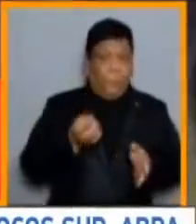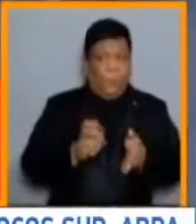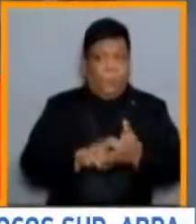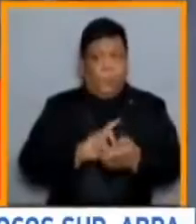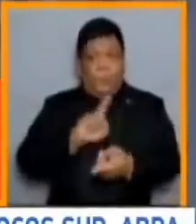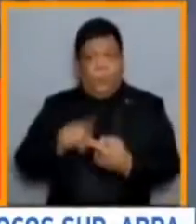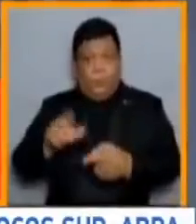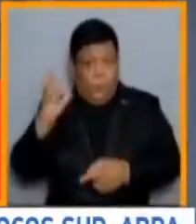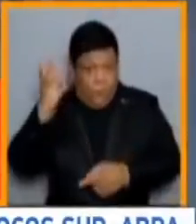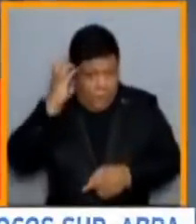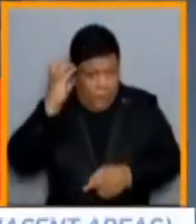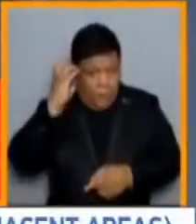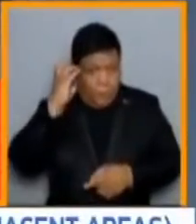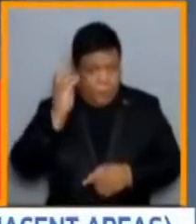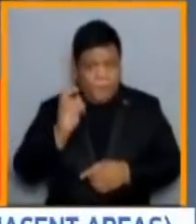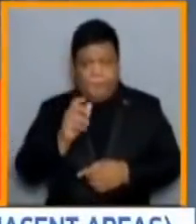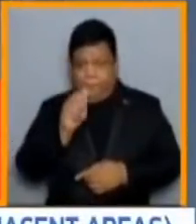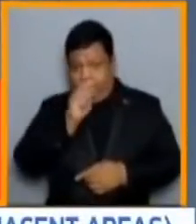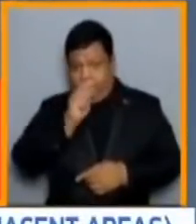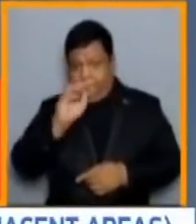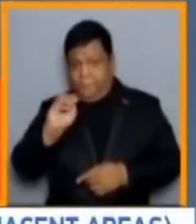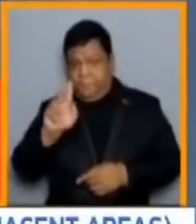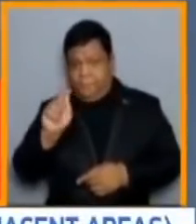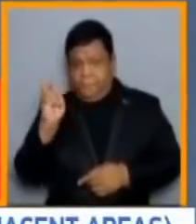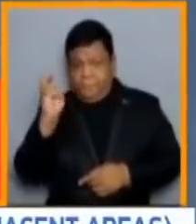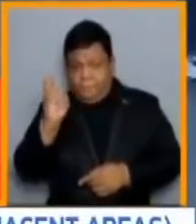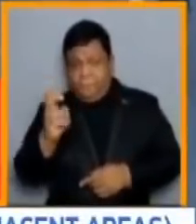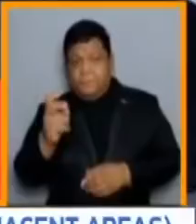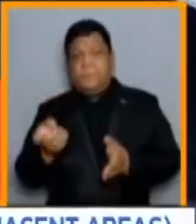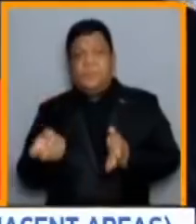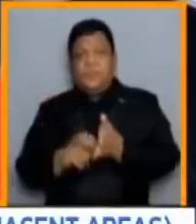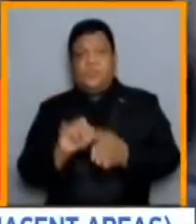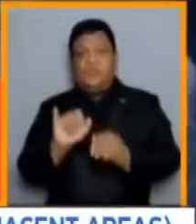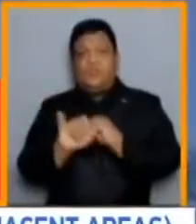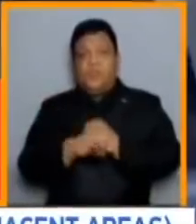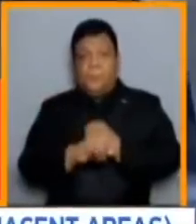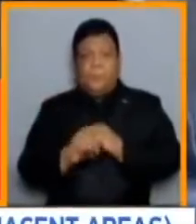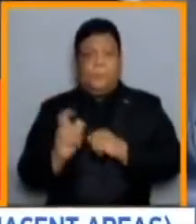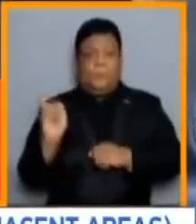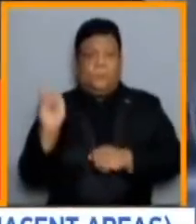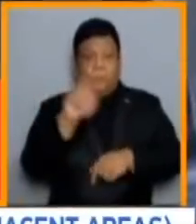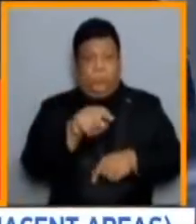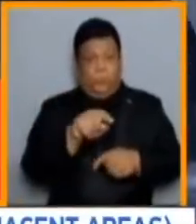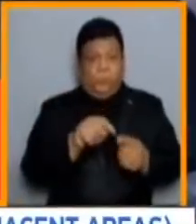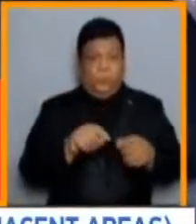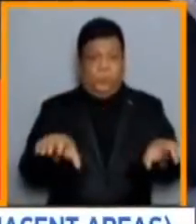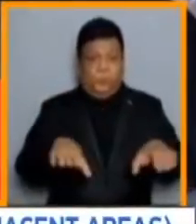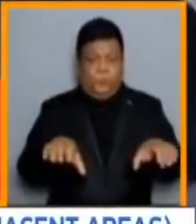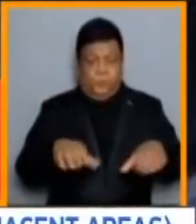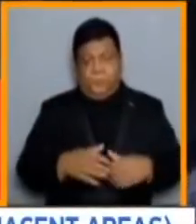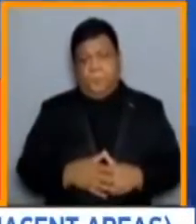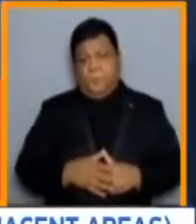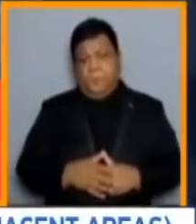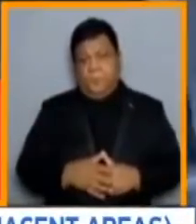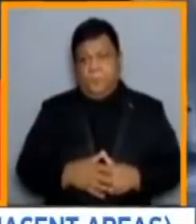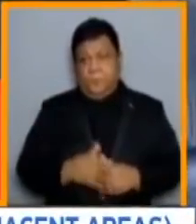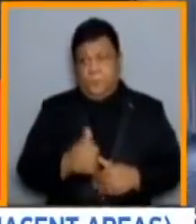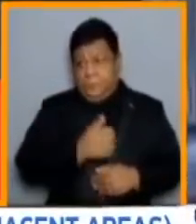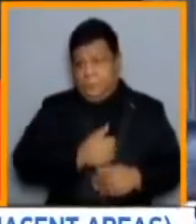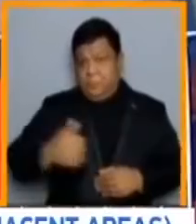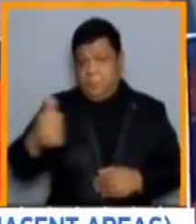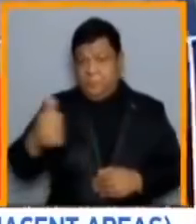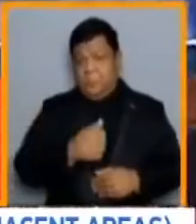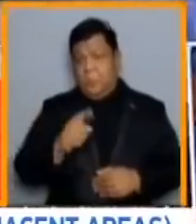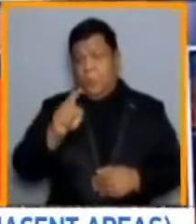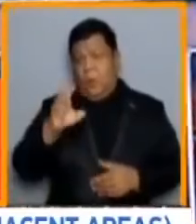MRT at sasakay pa ng isang jeep papunta sa pinagtatrabahuan. 100 piso kada punta, 200 pesos kabuuan sa buong